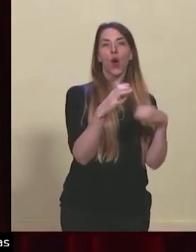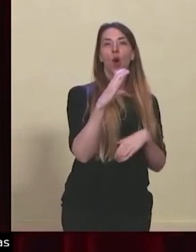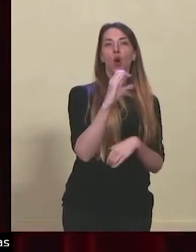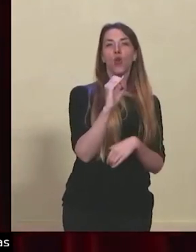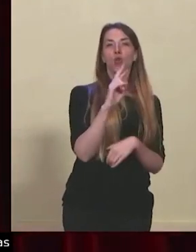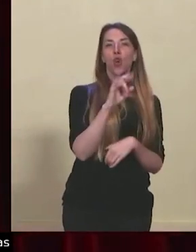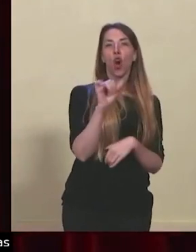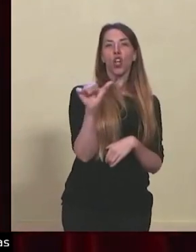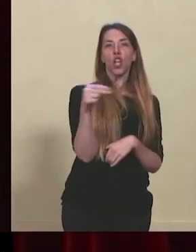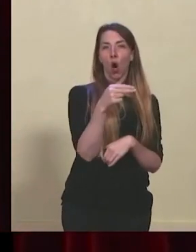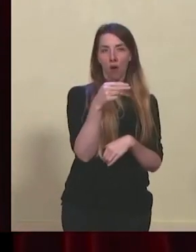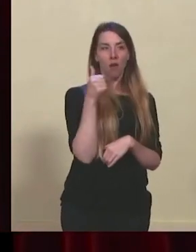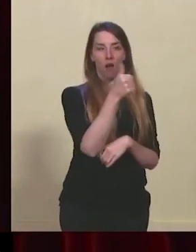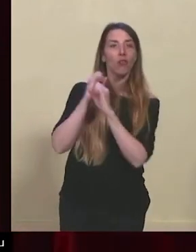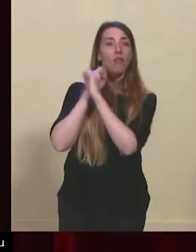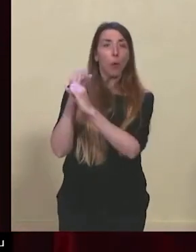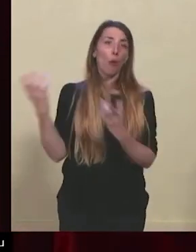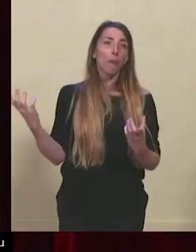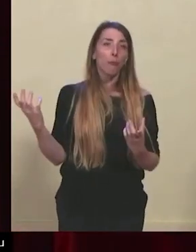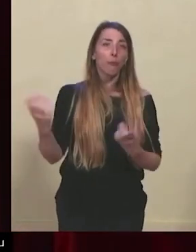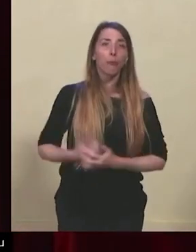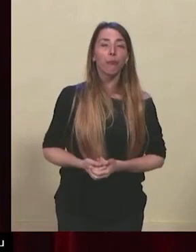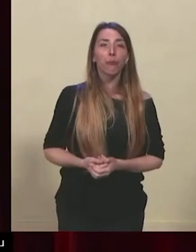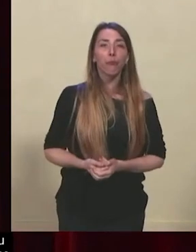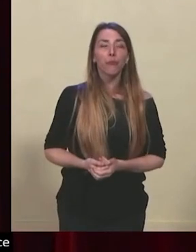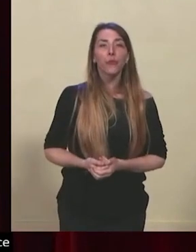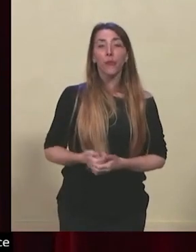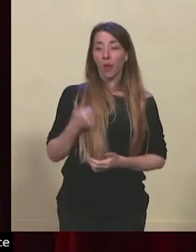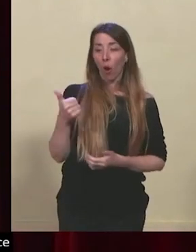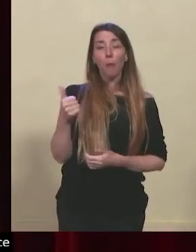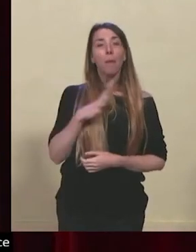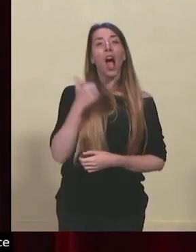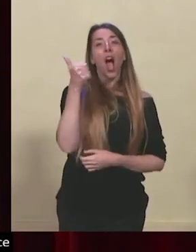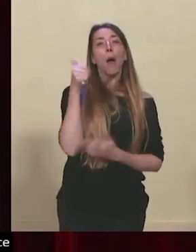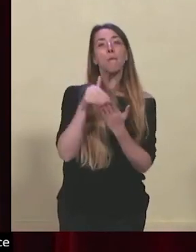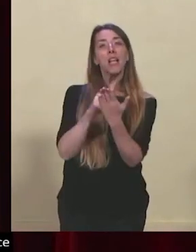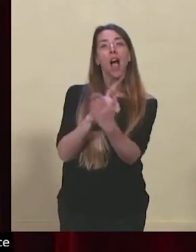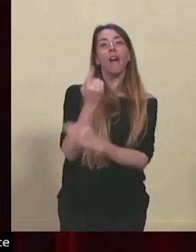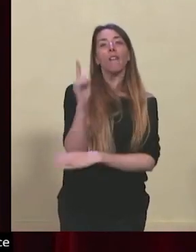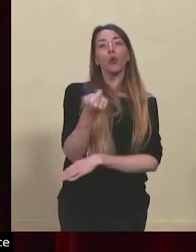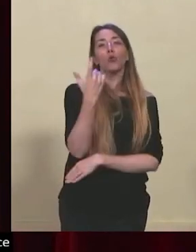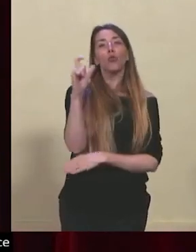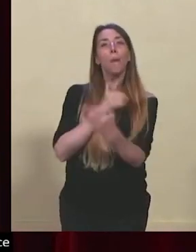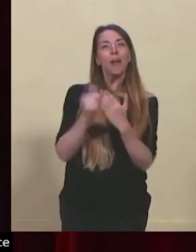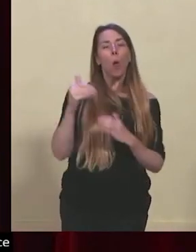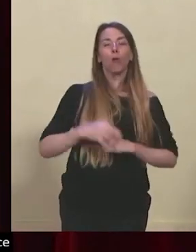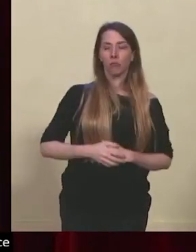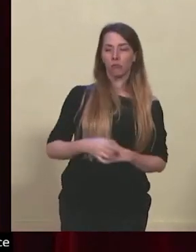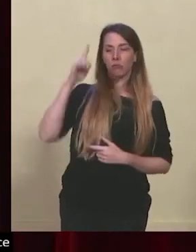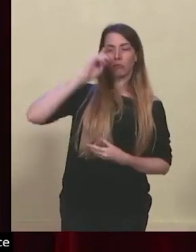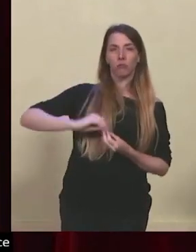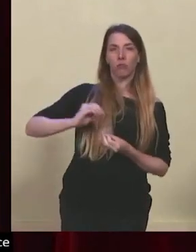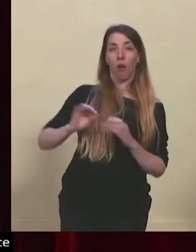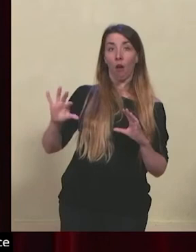un des groupes qui possède les EHPAD. Et donc lui, il a 1 milliard 200 millions. Alors on se dit, comment on peut avoir 1 milliard 200 millions